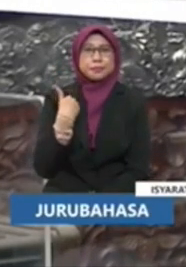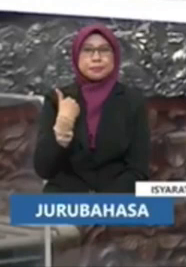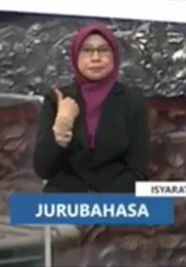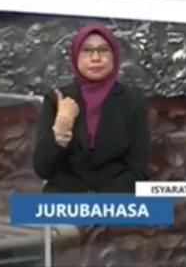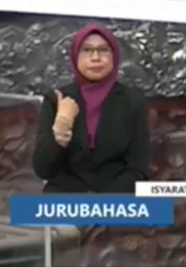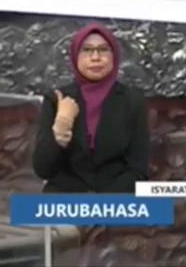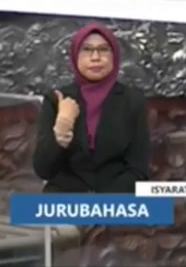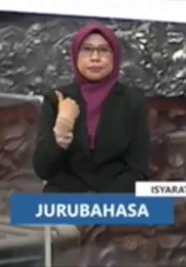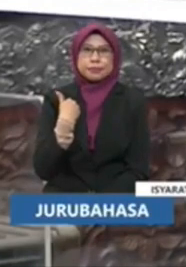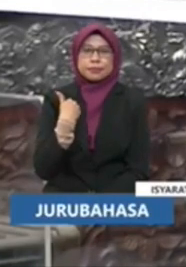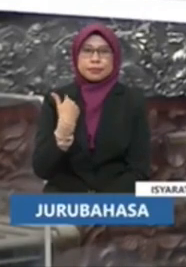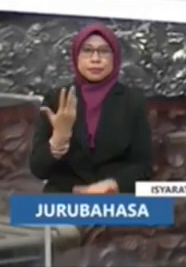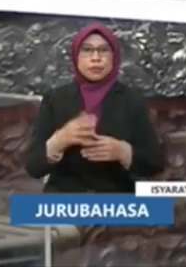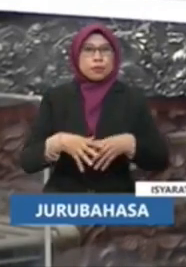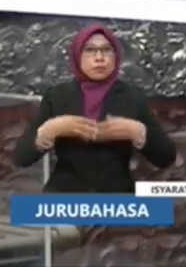itulah memberi